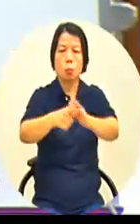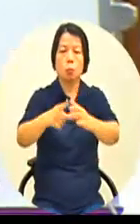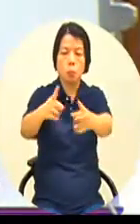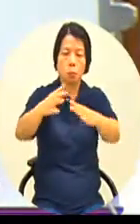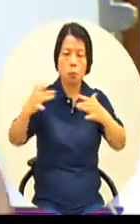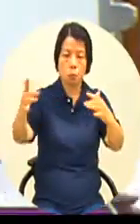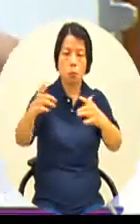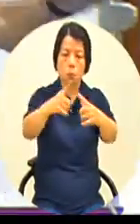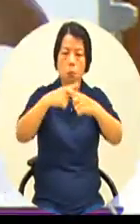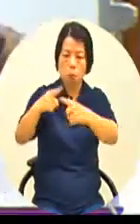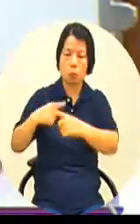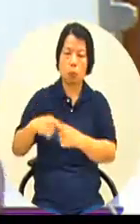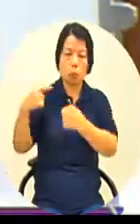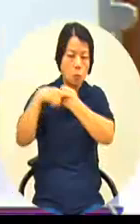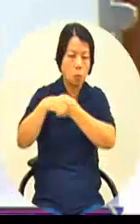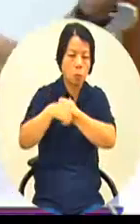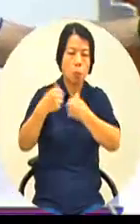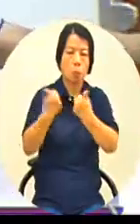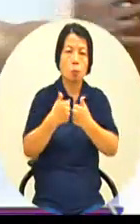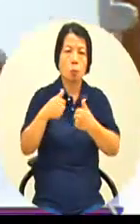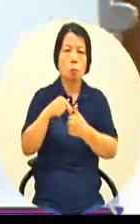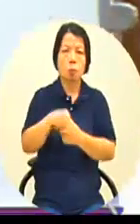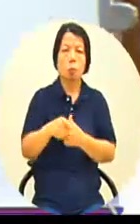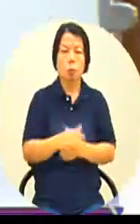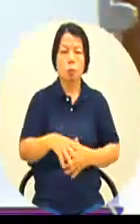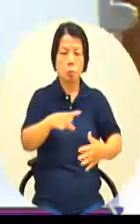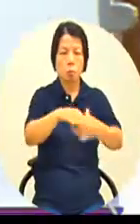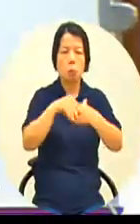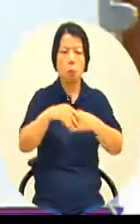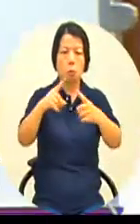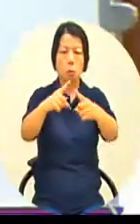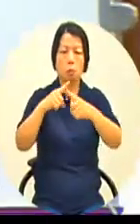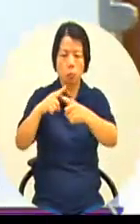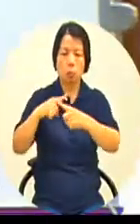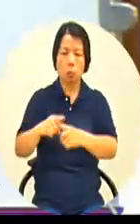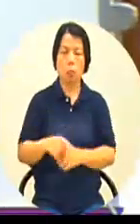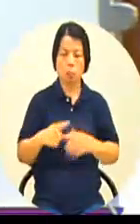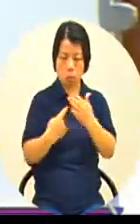来办研讨会，来高雄来参观，这个是带来人潮。只要有人，